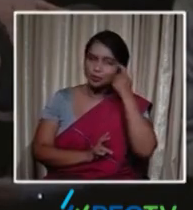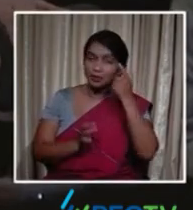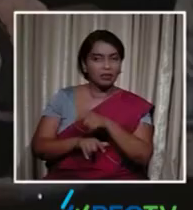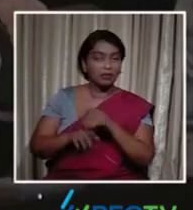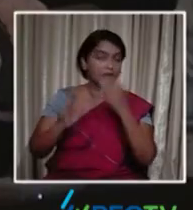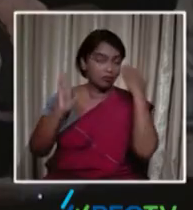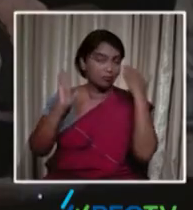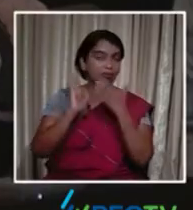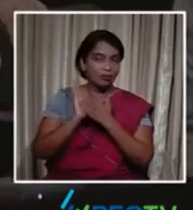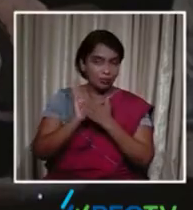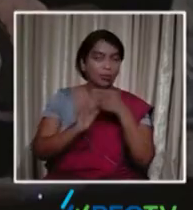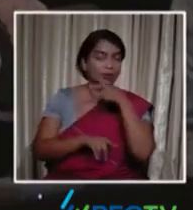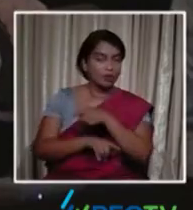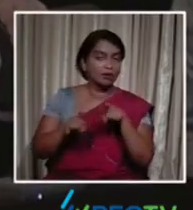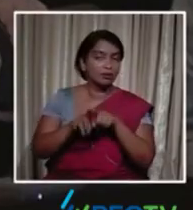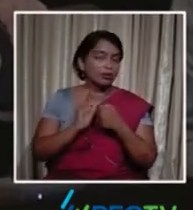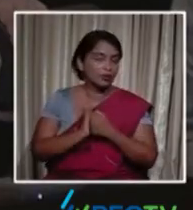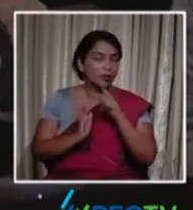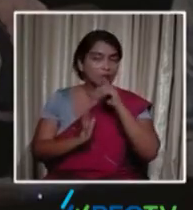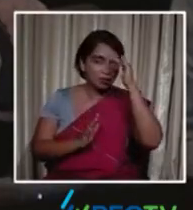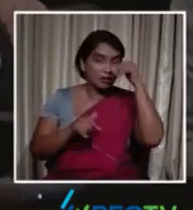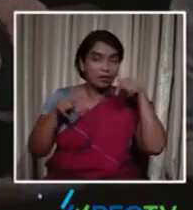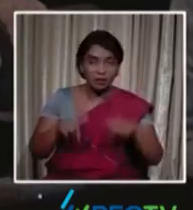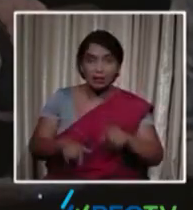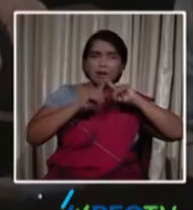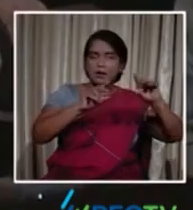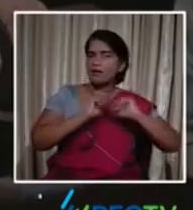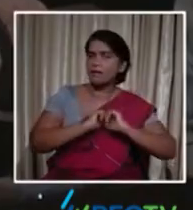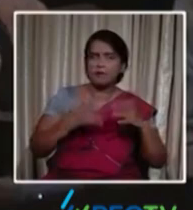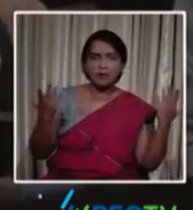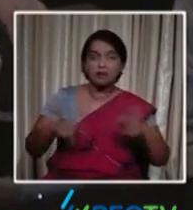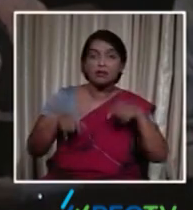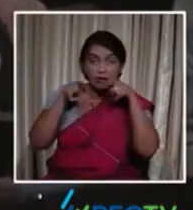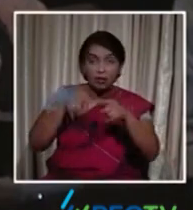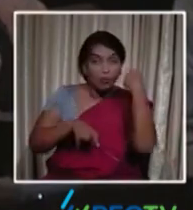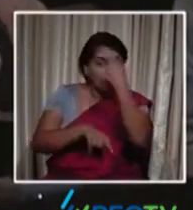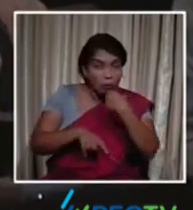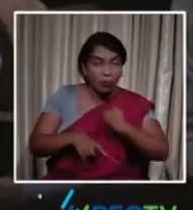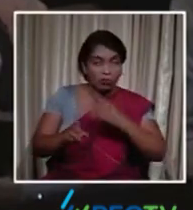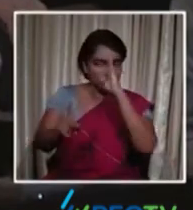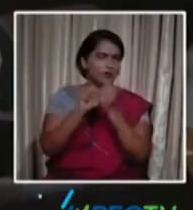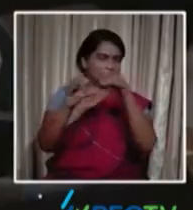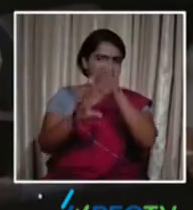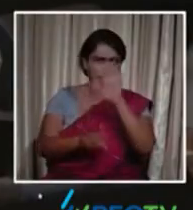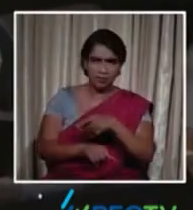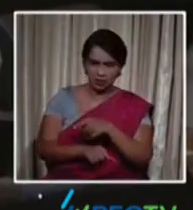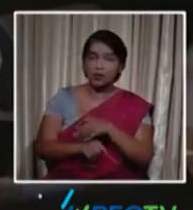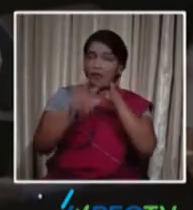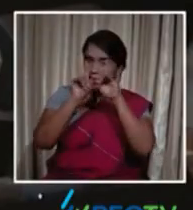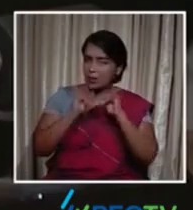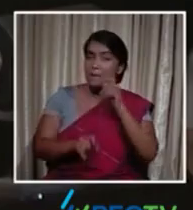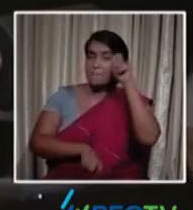බවක් දන්නවා. මේ කරුණාගරු කතානායකතුමනි මෙතන කියන්න නැත්තම් කොතනද කියන්නේ? මේ ඇගේ මූණටම මේක ප්‍රකාශන පත් කළ යුතුයි. එවැනි